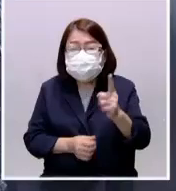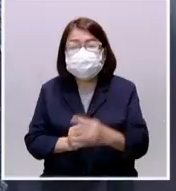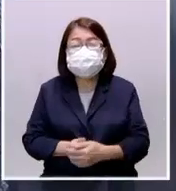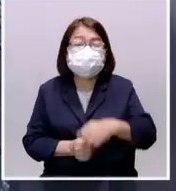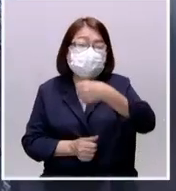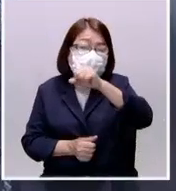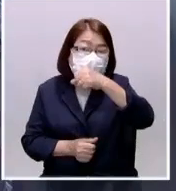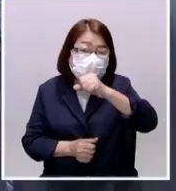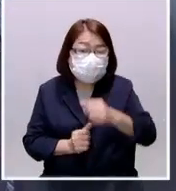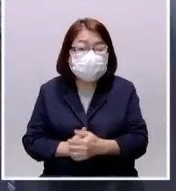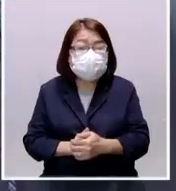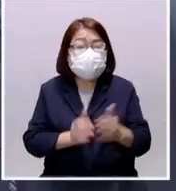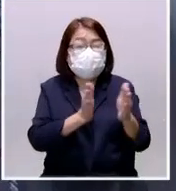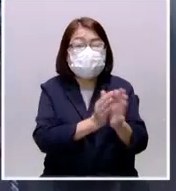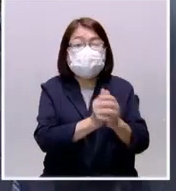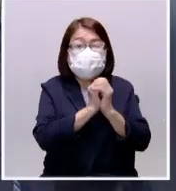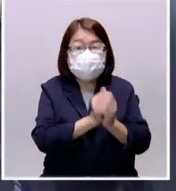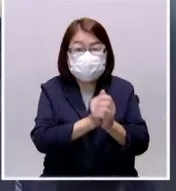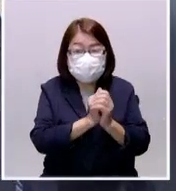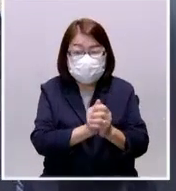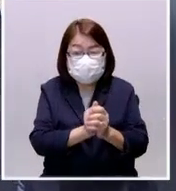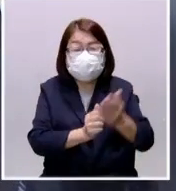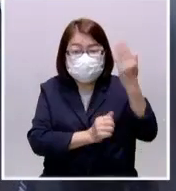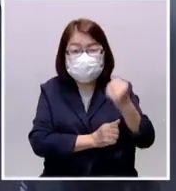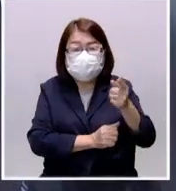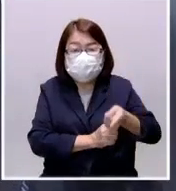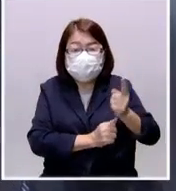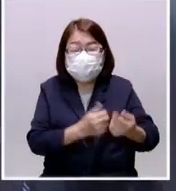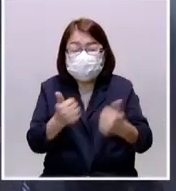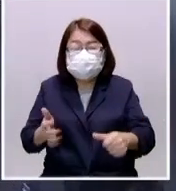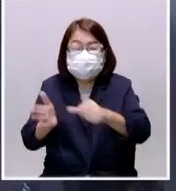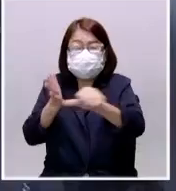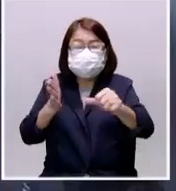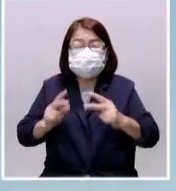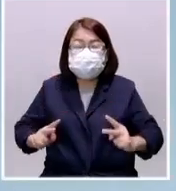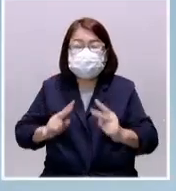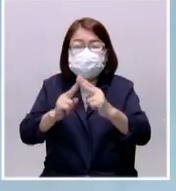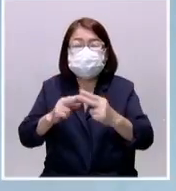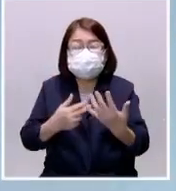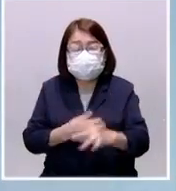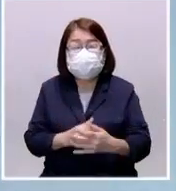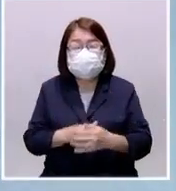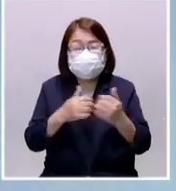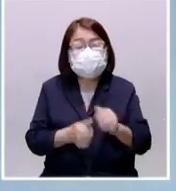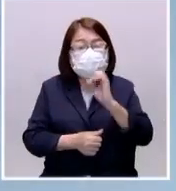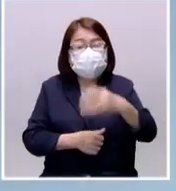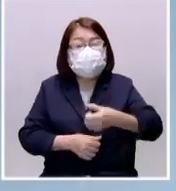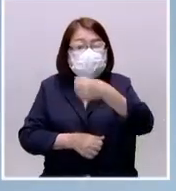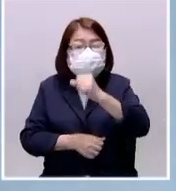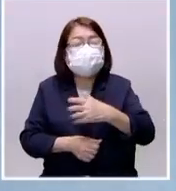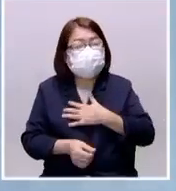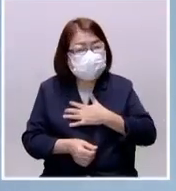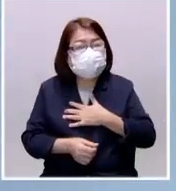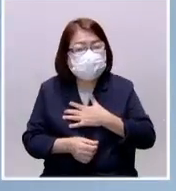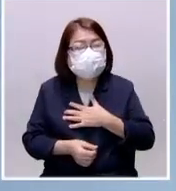ไต้หวันเป็นส่วนหนึ่งของจีนออกจากเว็บไซต์ของกระทรวงการต่างประเทศสหรัฐวางไต้หวันลงในสิ่งที่เรียกว่าแผนยุทธศ